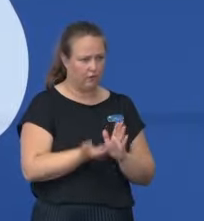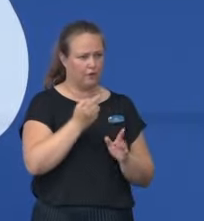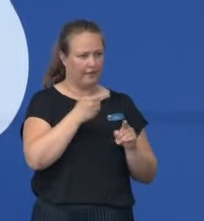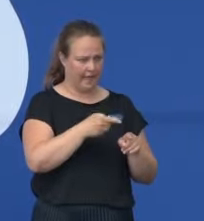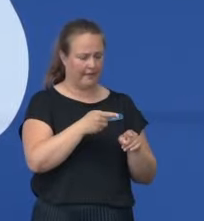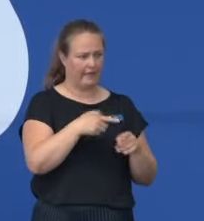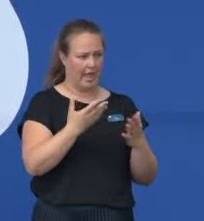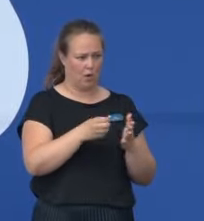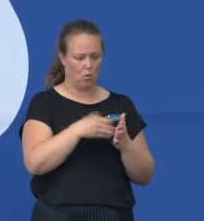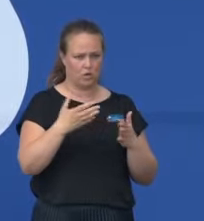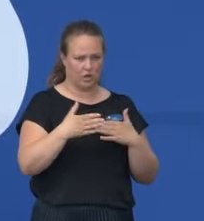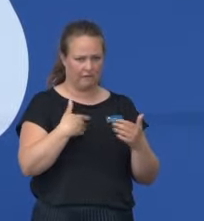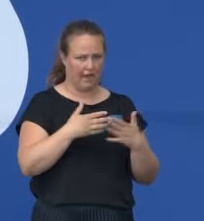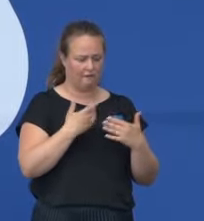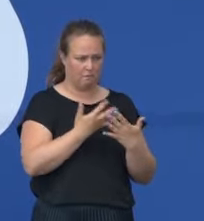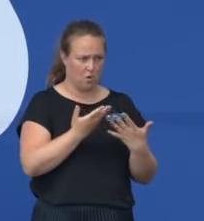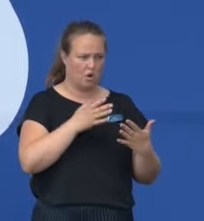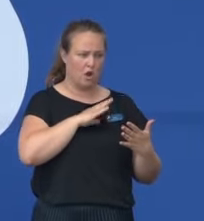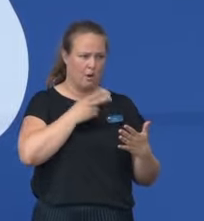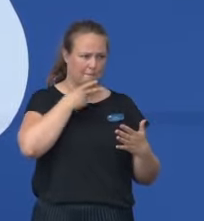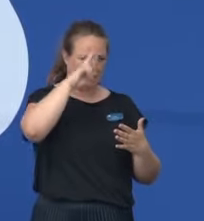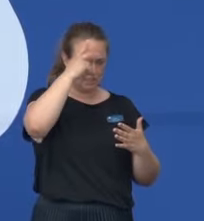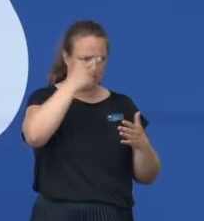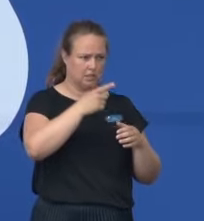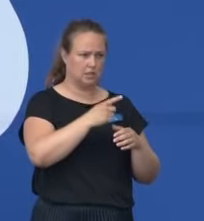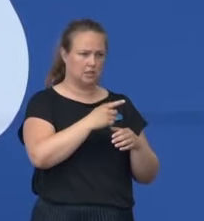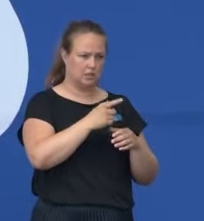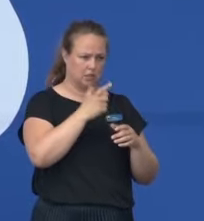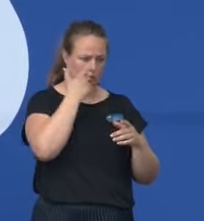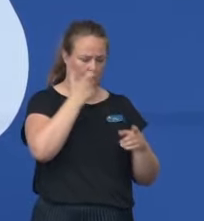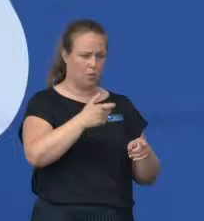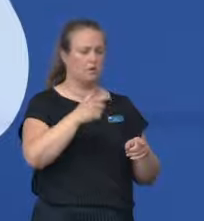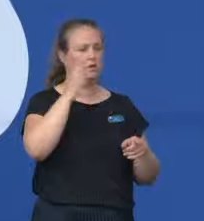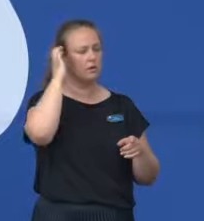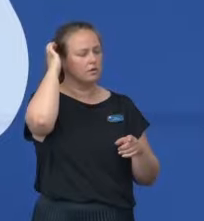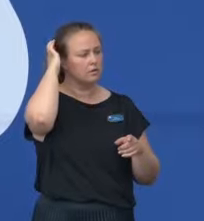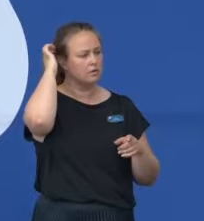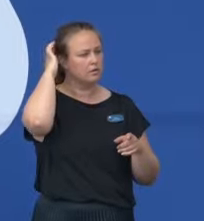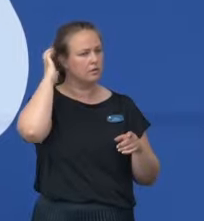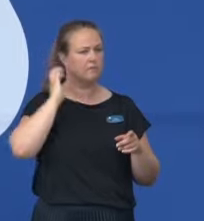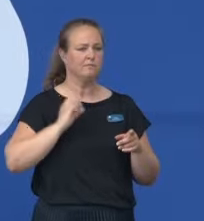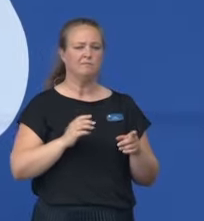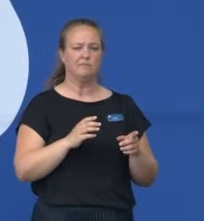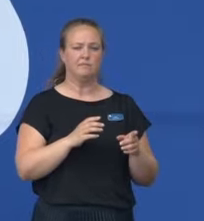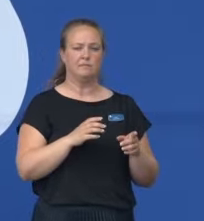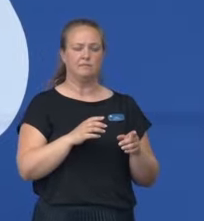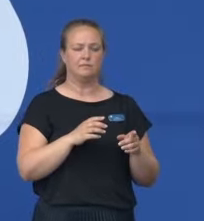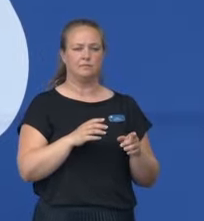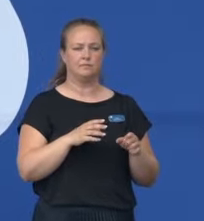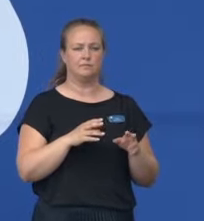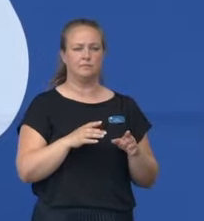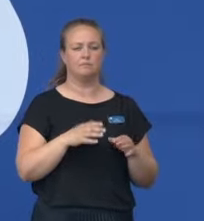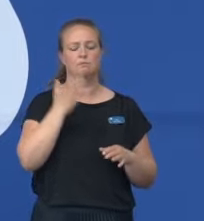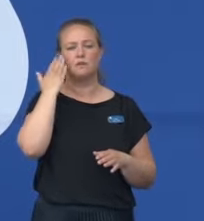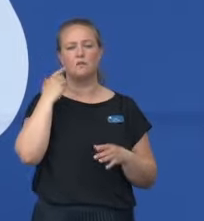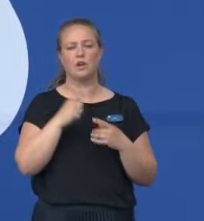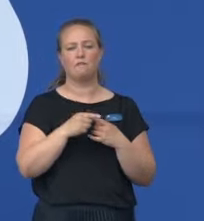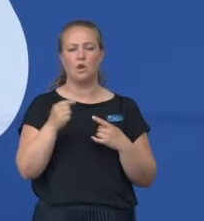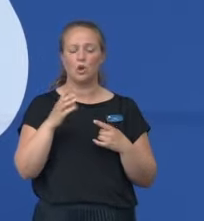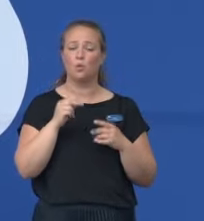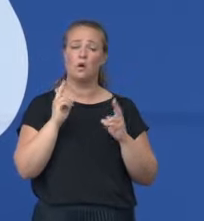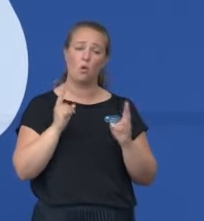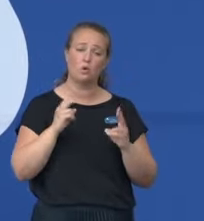Och det är lätt att nämna då desinformation och trollfabriker för just detta val möjligen. Men sist det var val och även då lågt